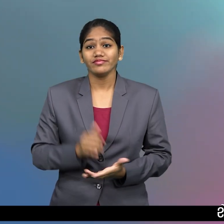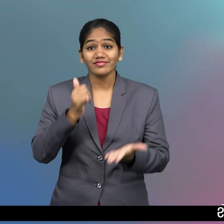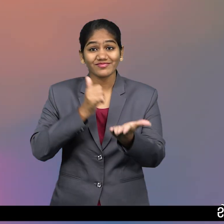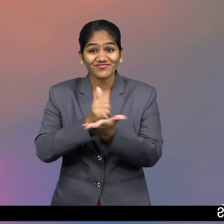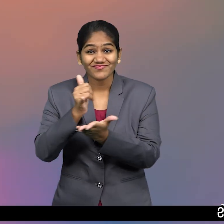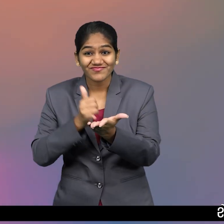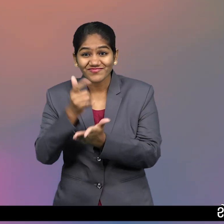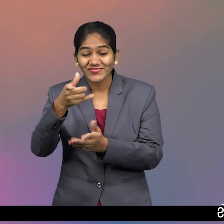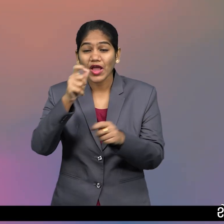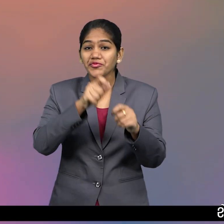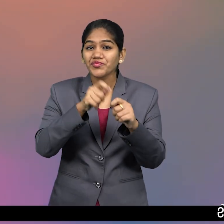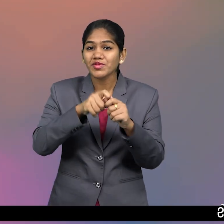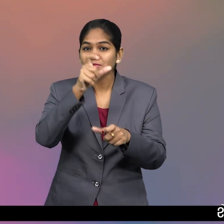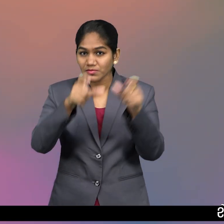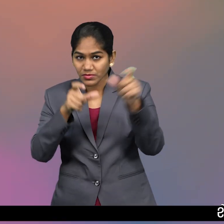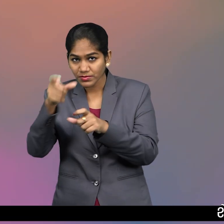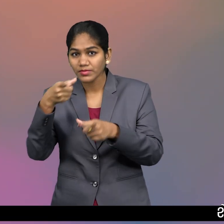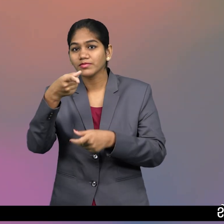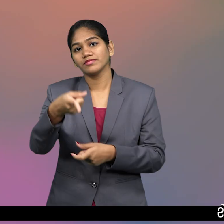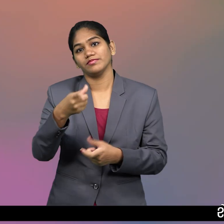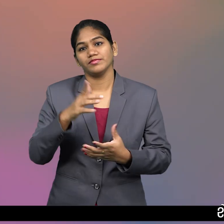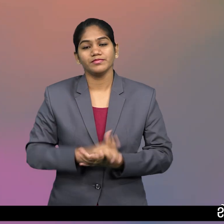शेतासाठी मजूर,